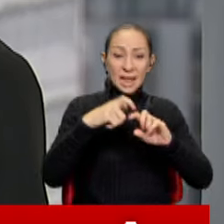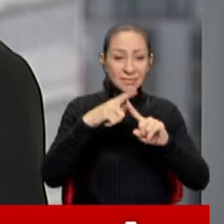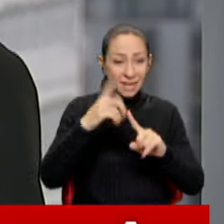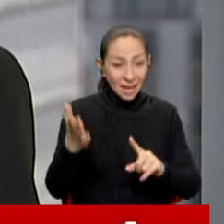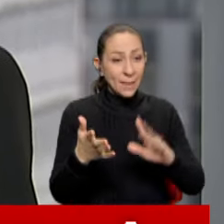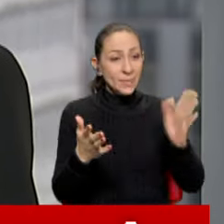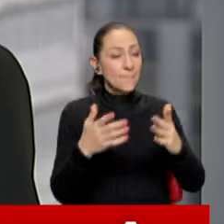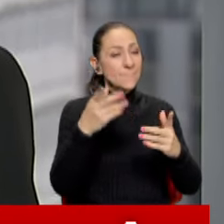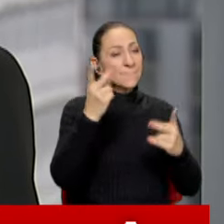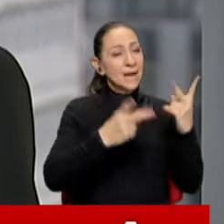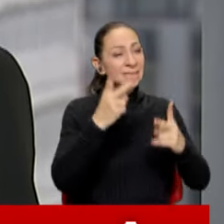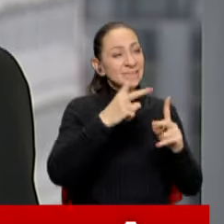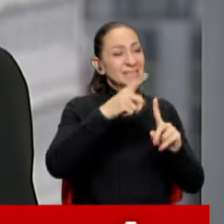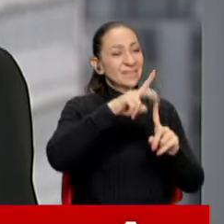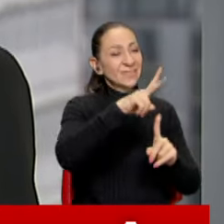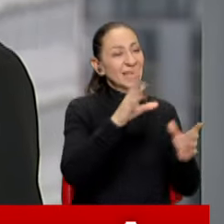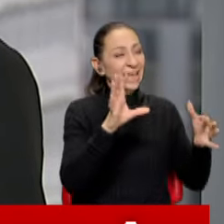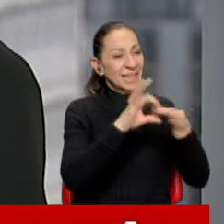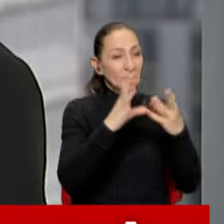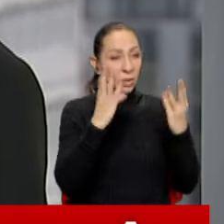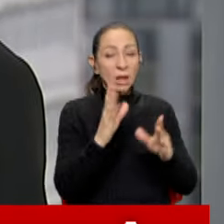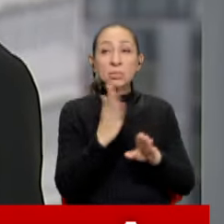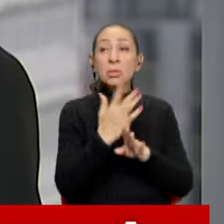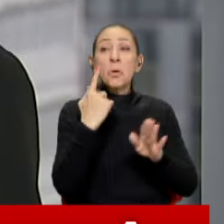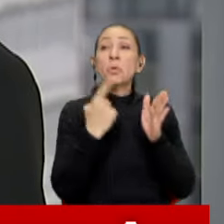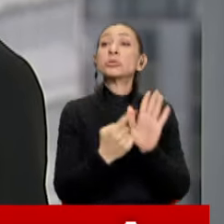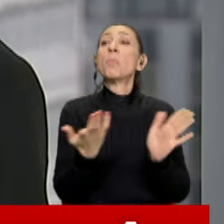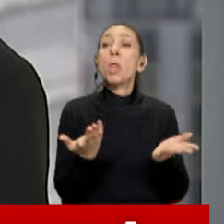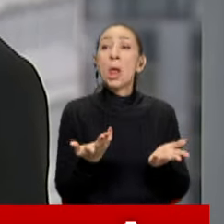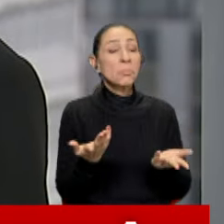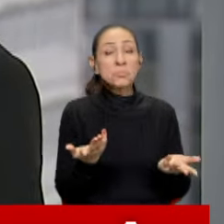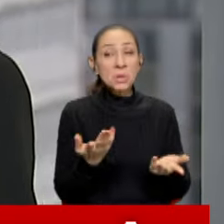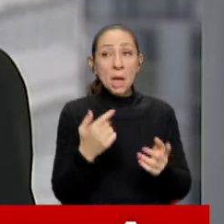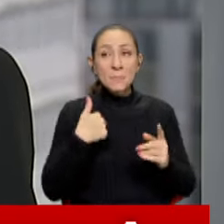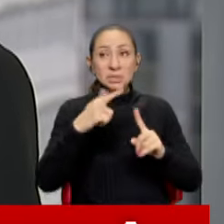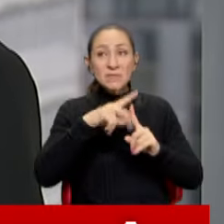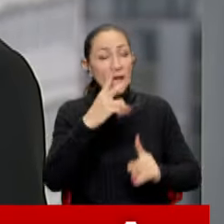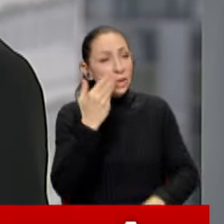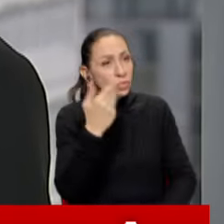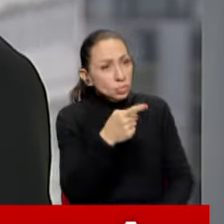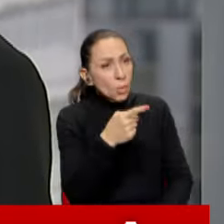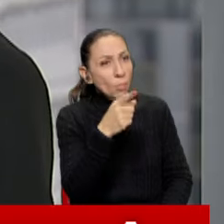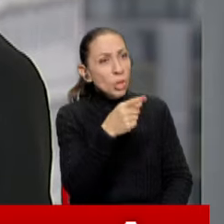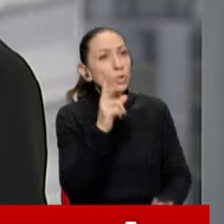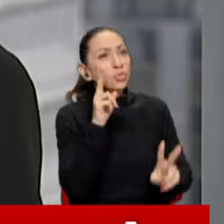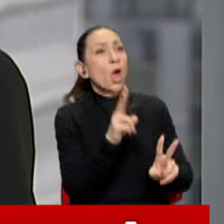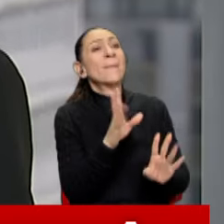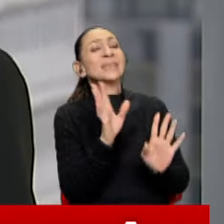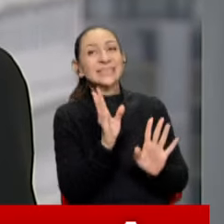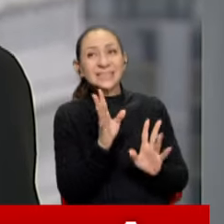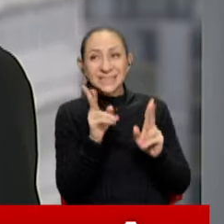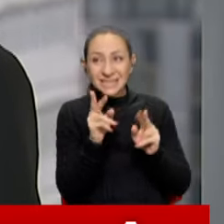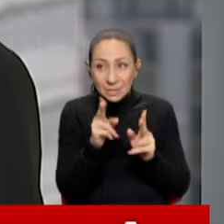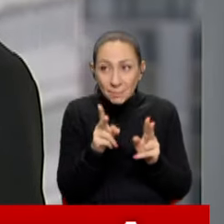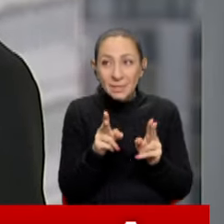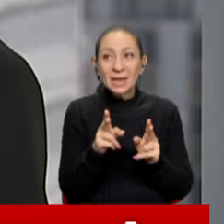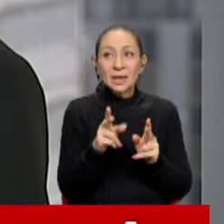hem diğer bazı yayın organlarıyla ilgili olarak niye göstermiyorlar, işte filanca kanalı izlediğinizde bunları göremezsiniz